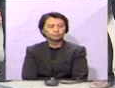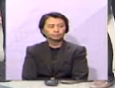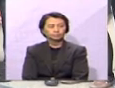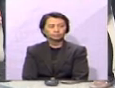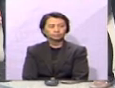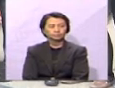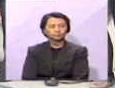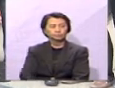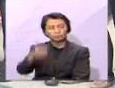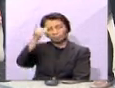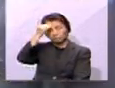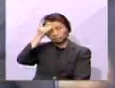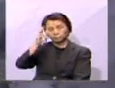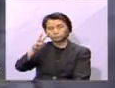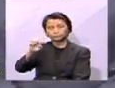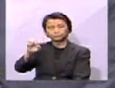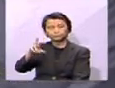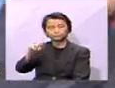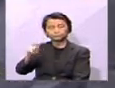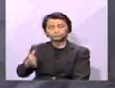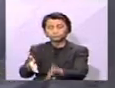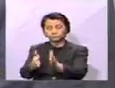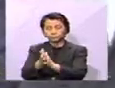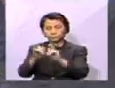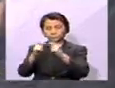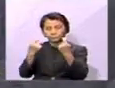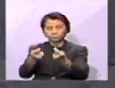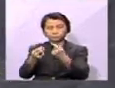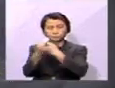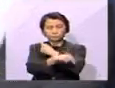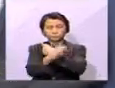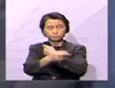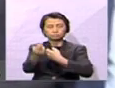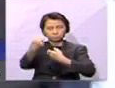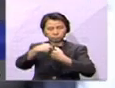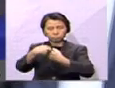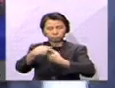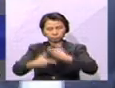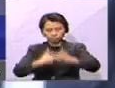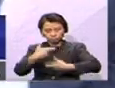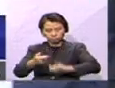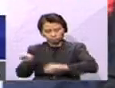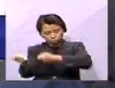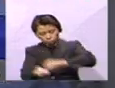juta roslan turut menyarankan supaya pasukan Negeri menyertai Liga